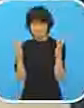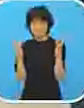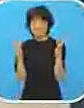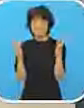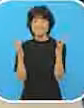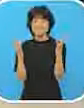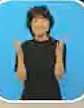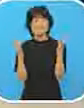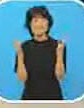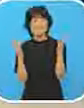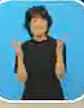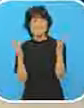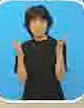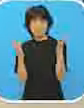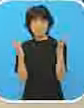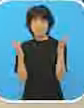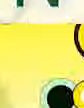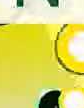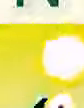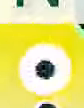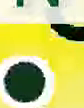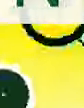シンデレラ。